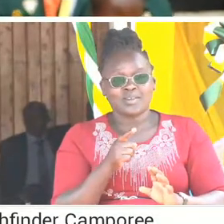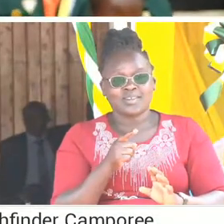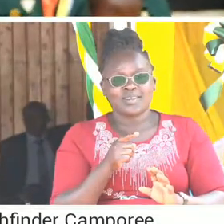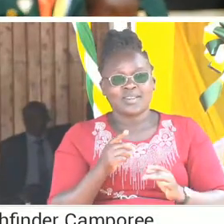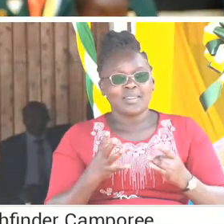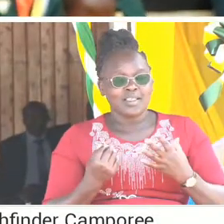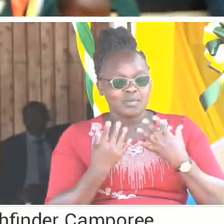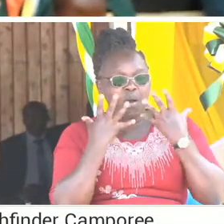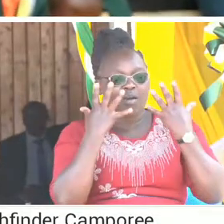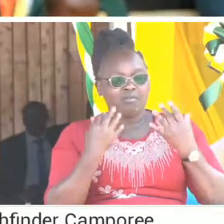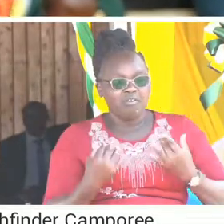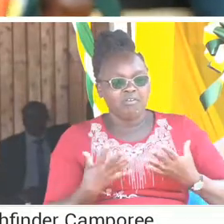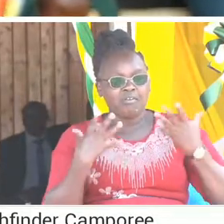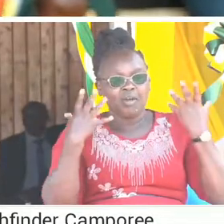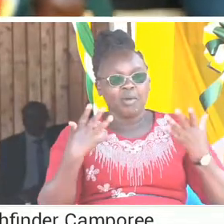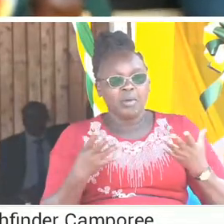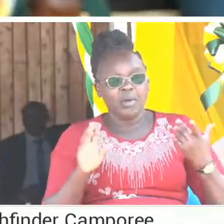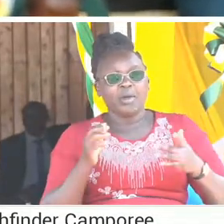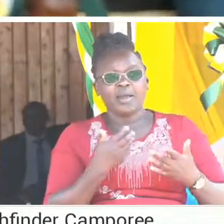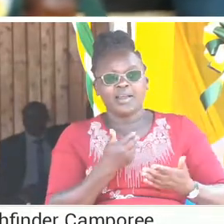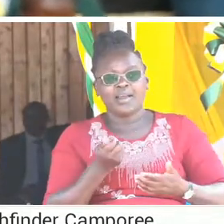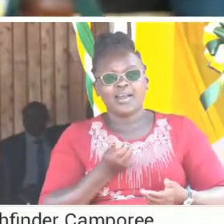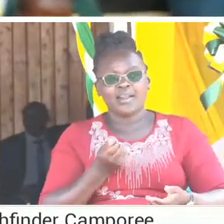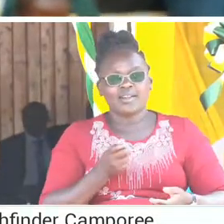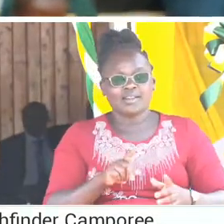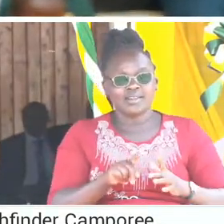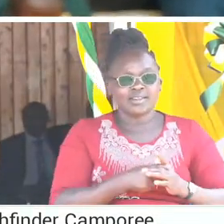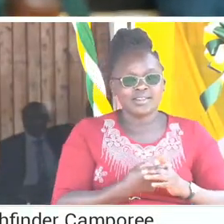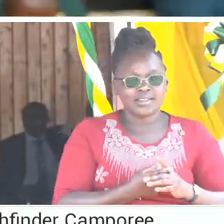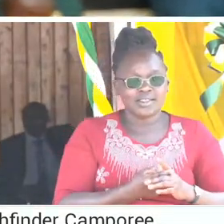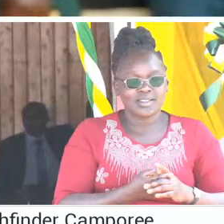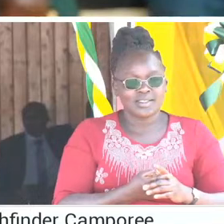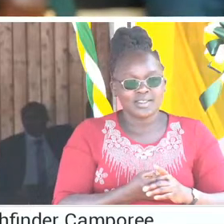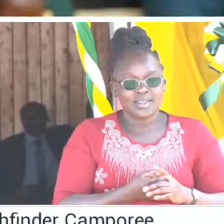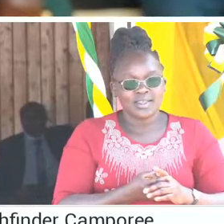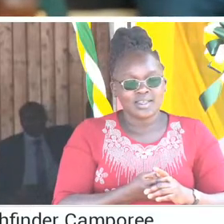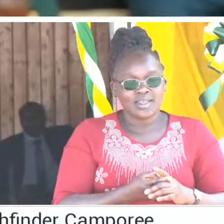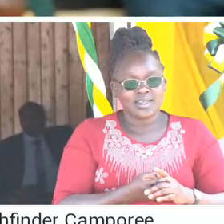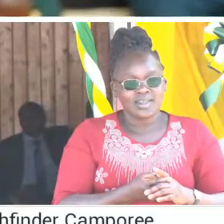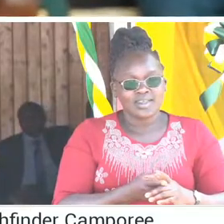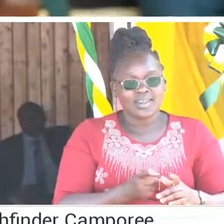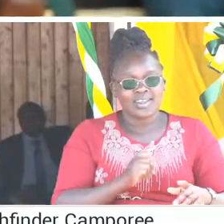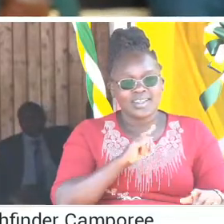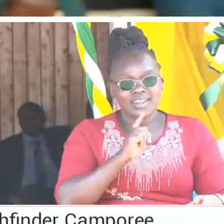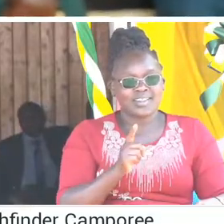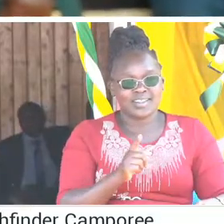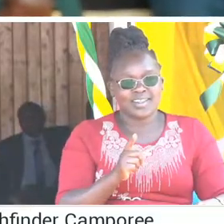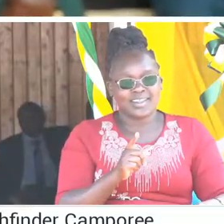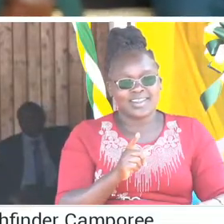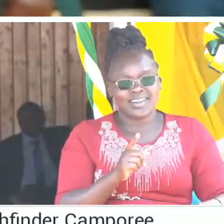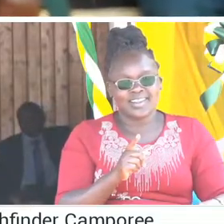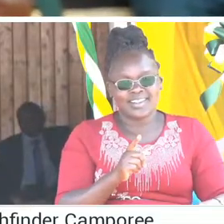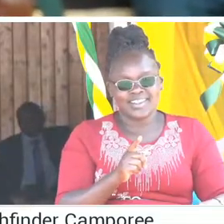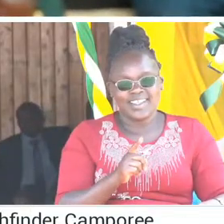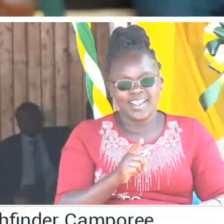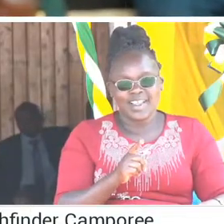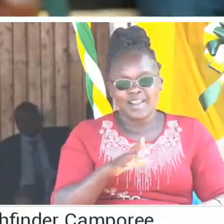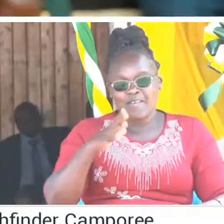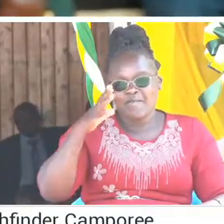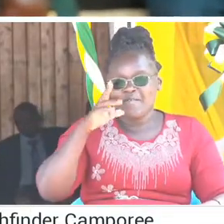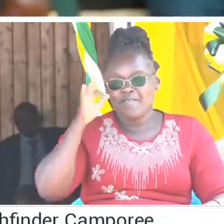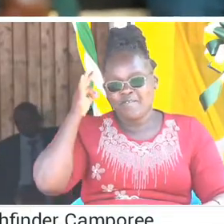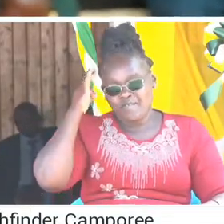moshi kazidi. Mtoto akaanza kukohoa. Kisha akakubali akasema, baba, nimekubali. Bwana Yesu